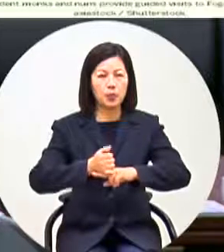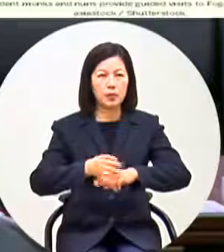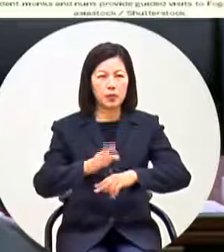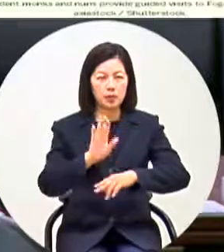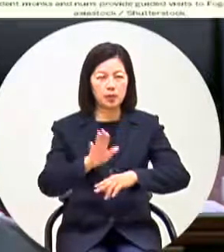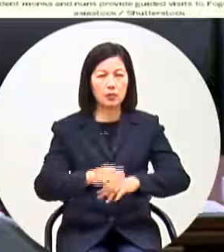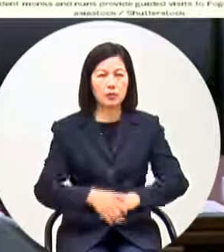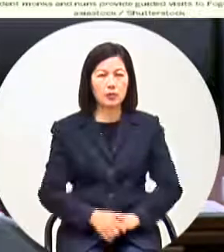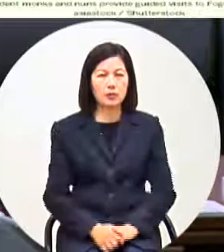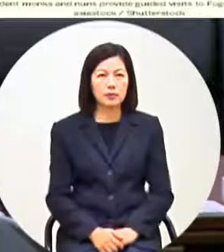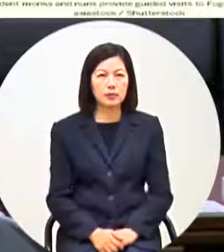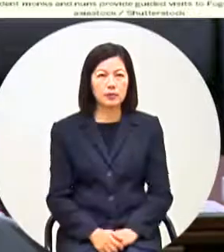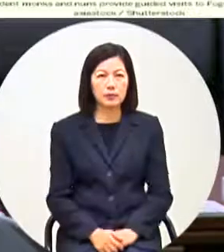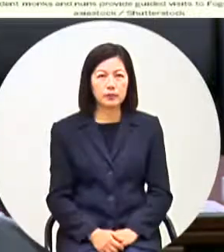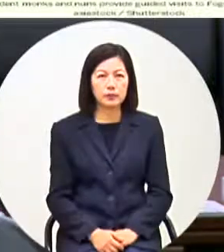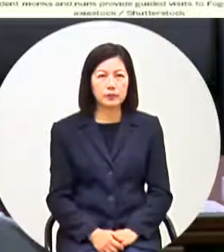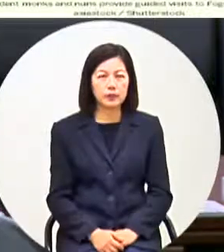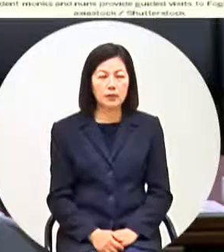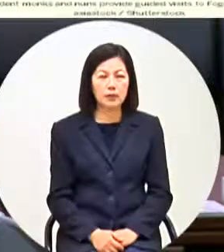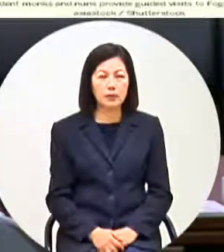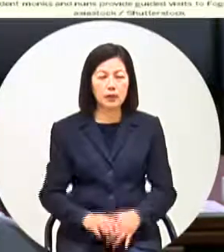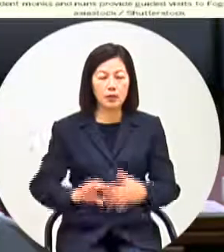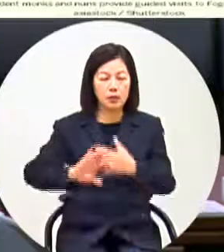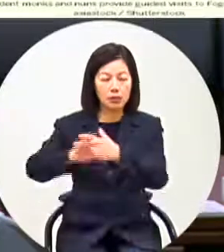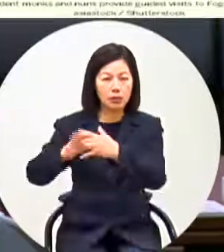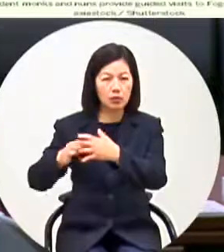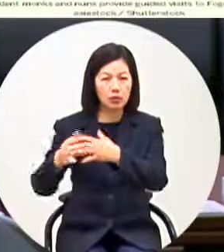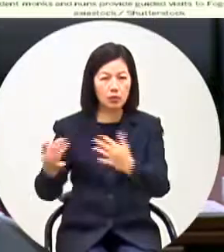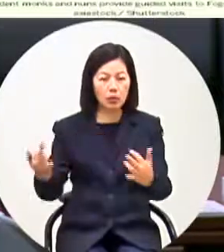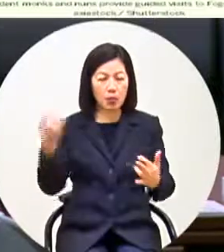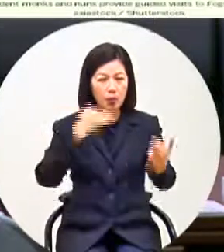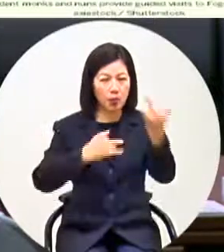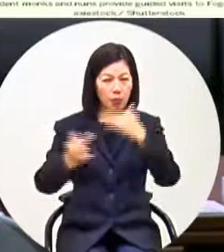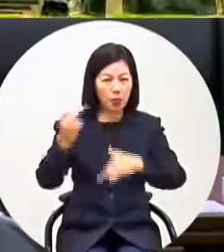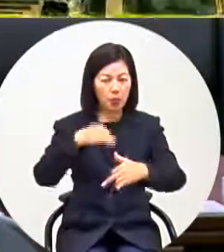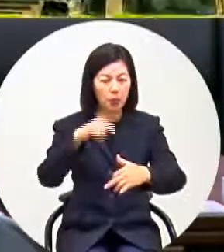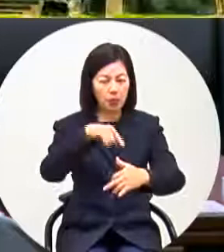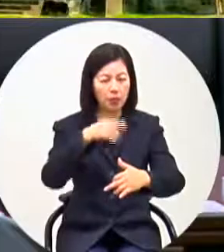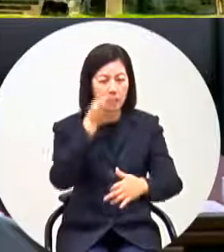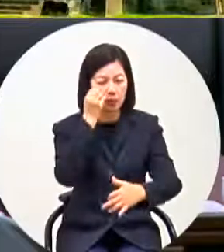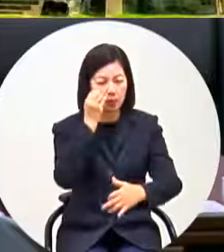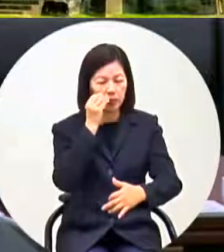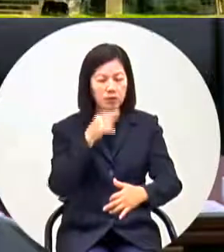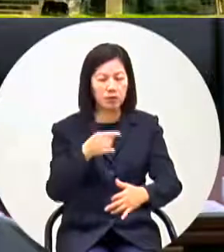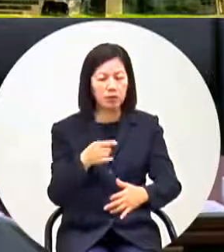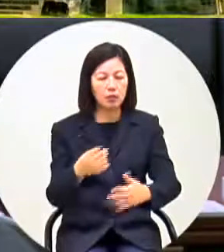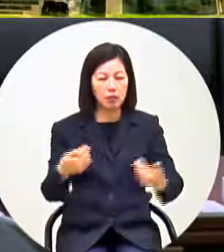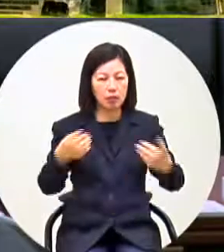际旅客来我们高雄，也是冲着我们佛光山。